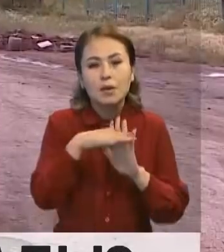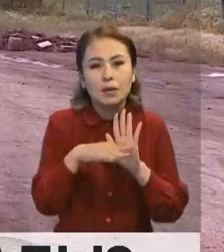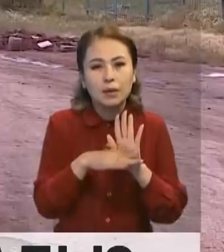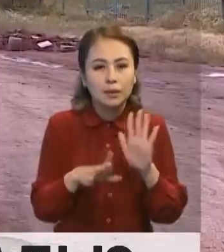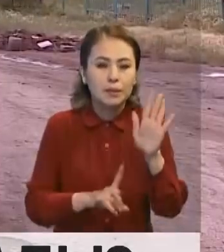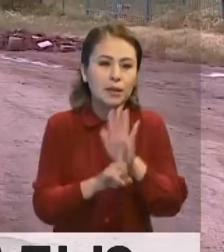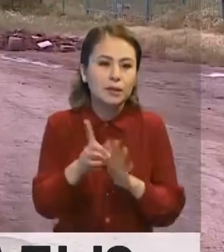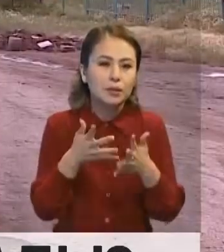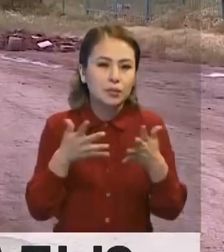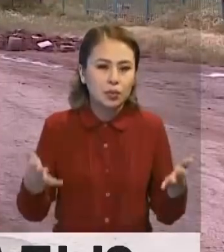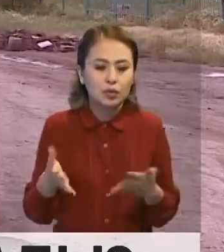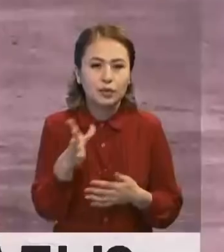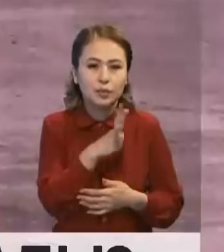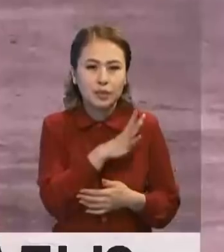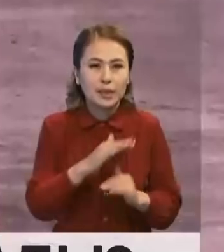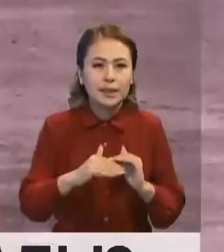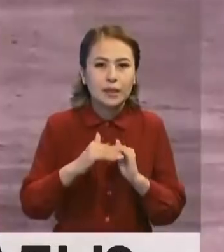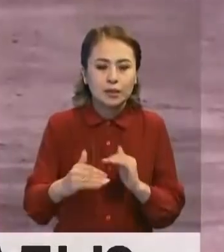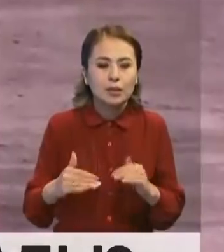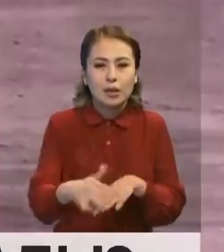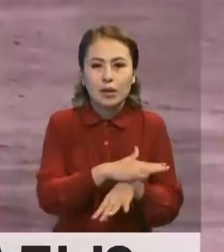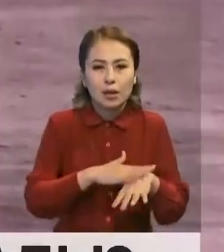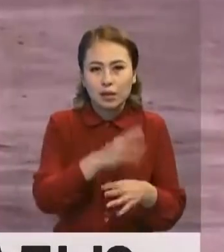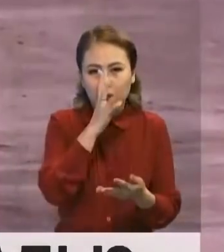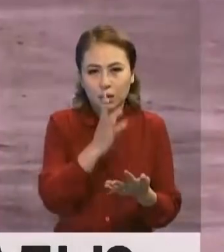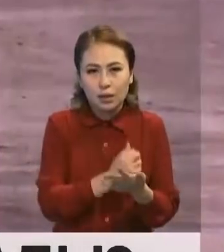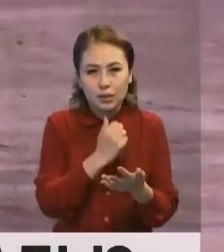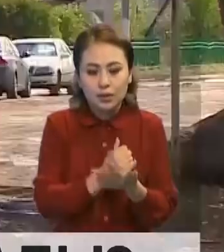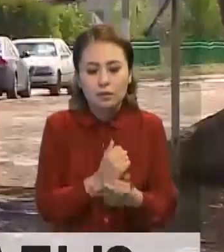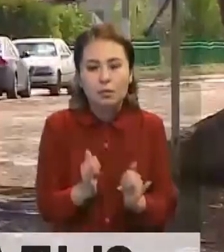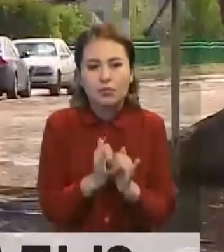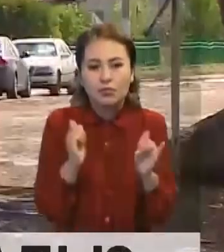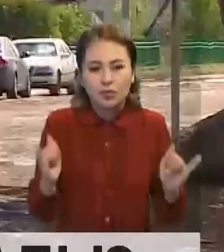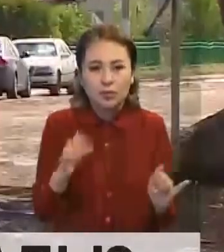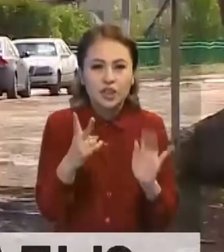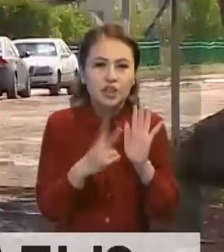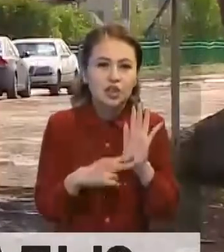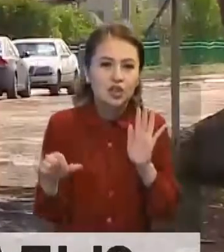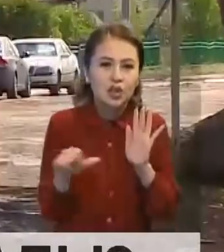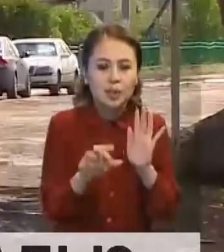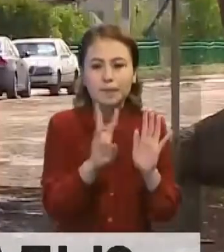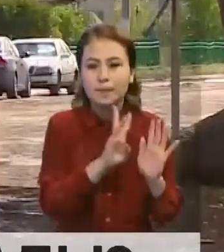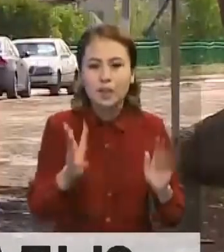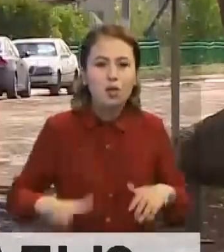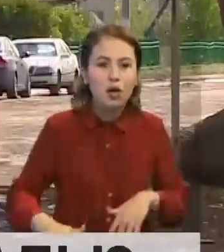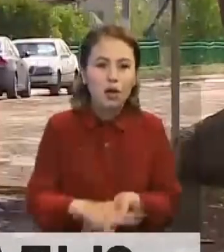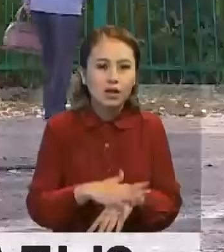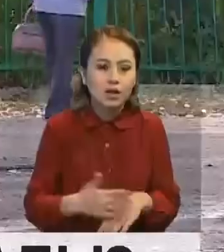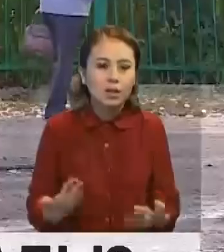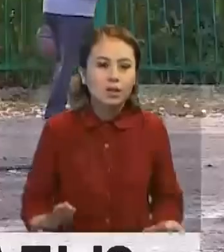Бағдарламаның басым бағытының бірі елді мекен халқының табысын арттыру. Бүгінде 7,5 миллионнан астам халық ауылда